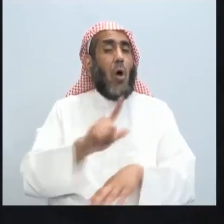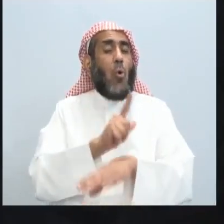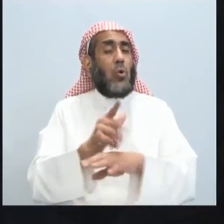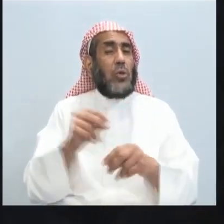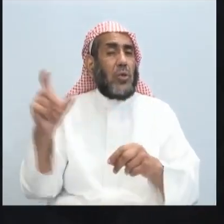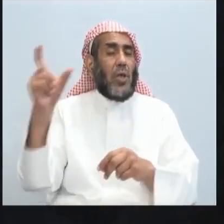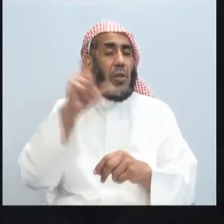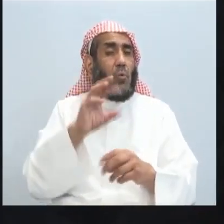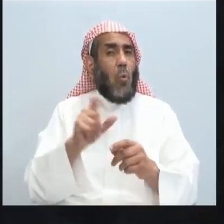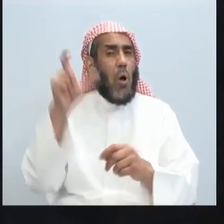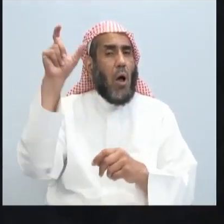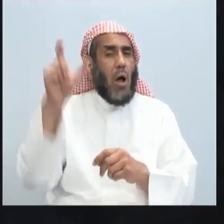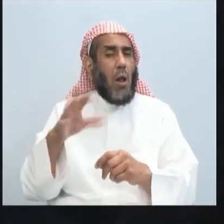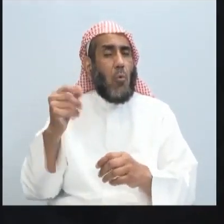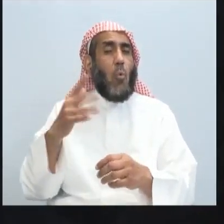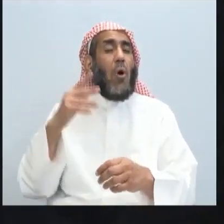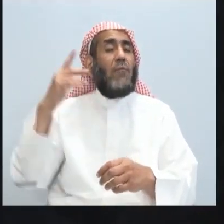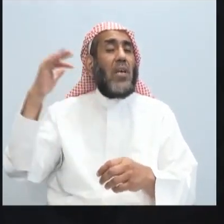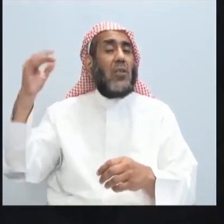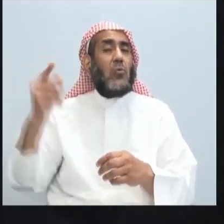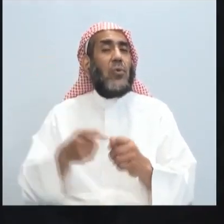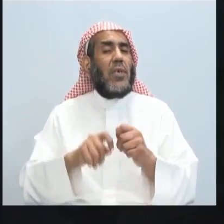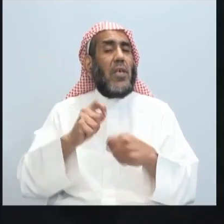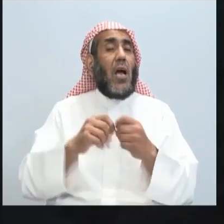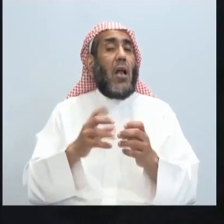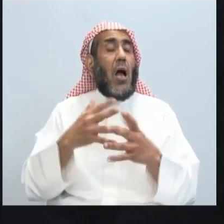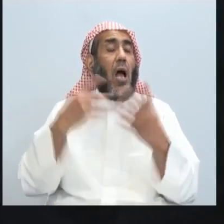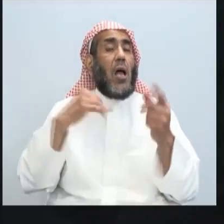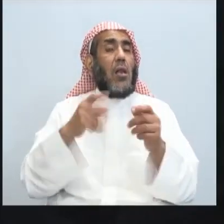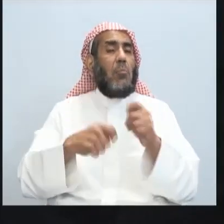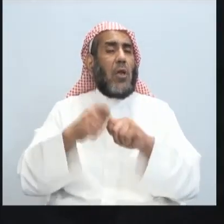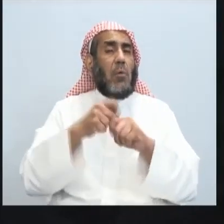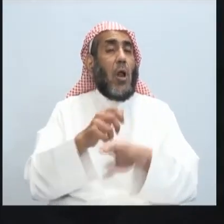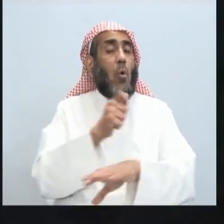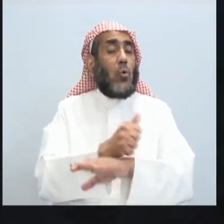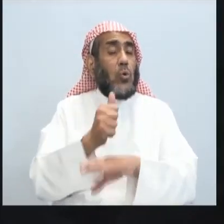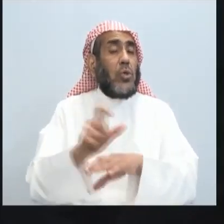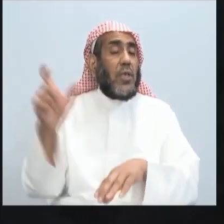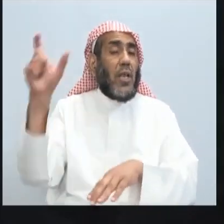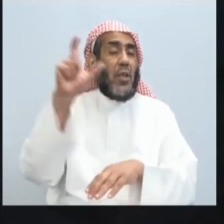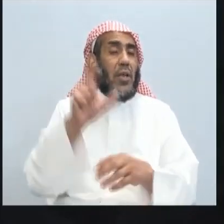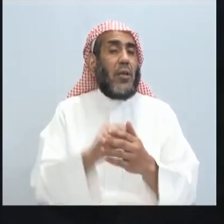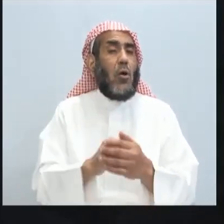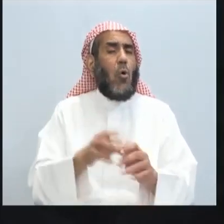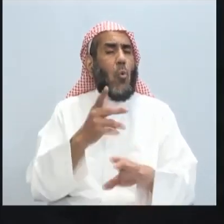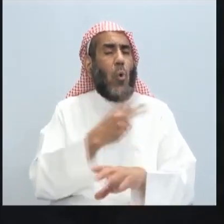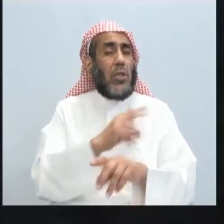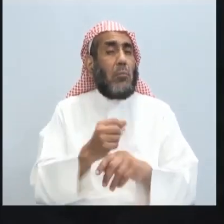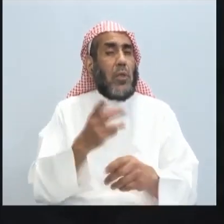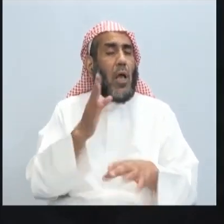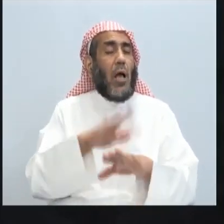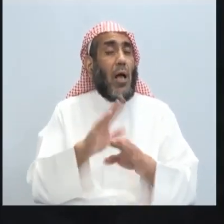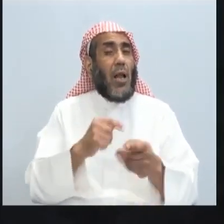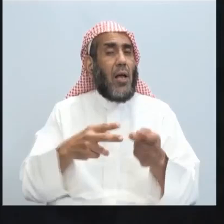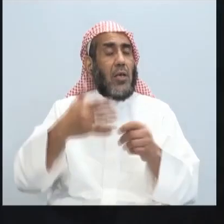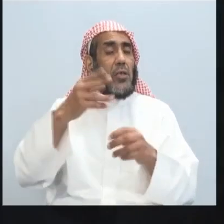س هو عالم وفيلسوف جعل علم الكيمياء له اسس نظريه له اسس نظريه وا اعتمد على التجربه فيه